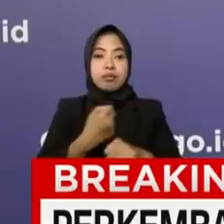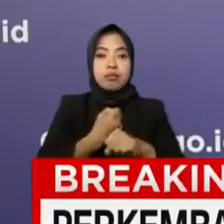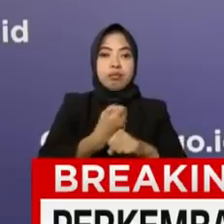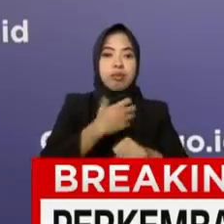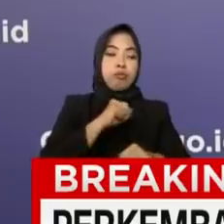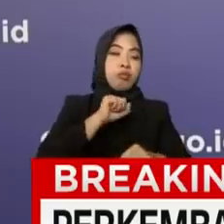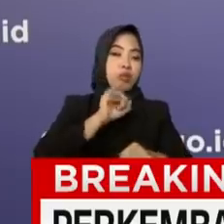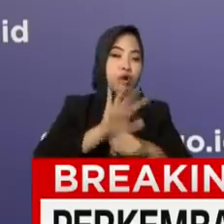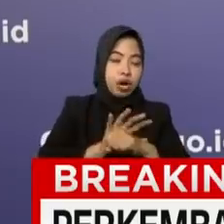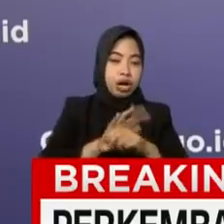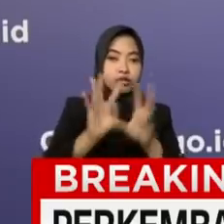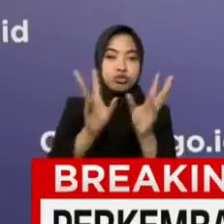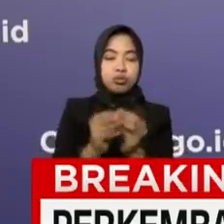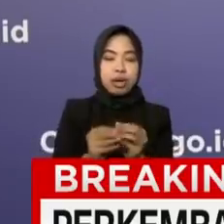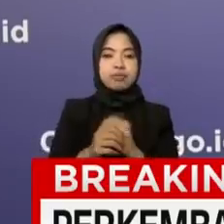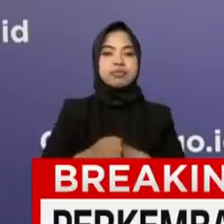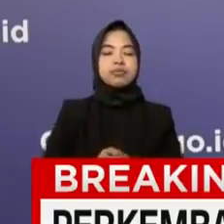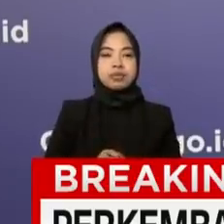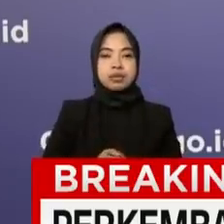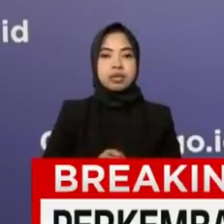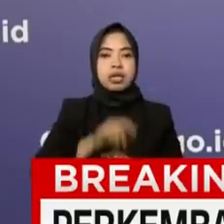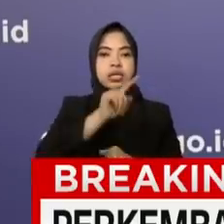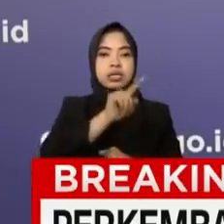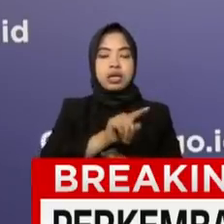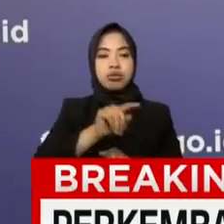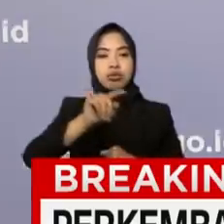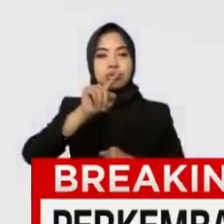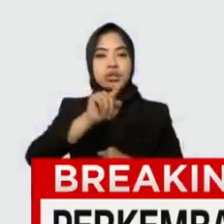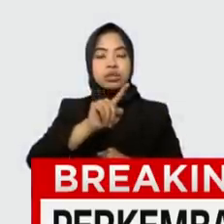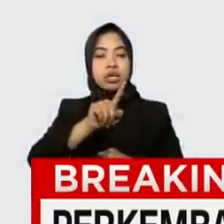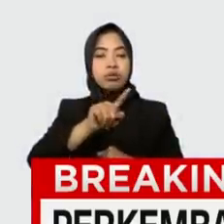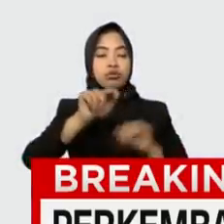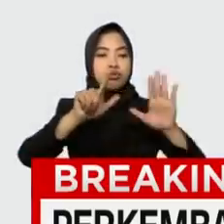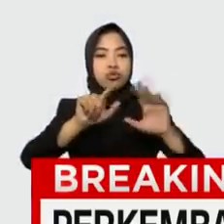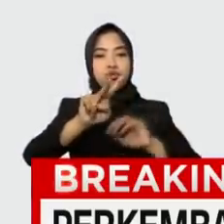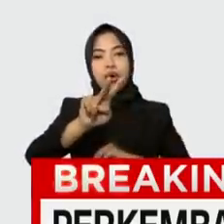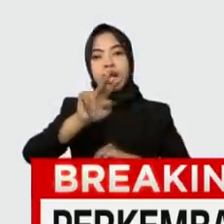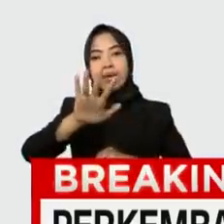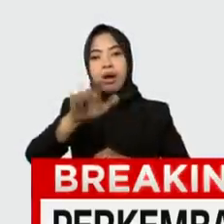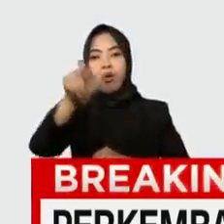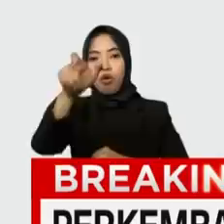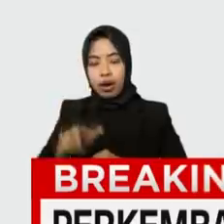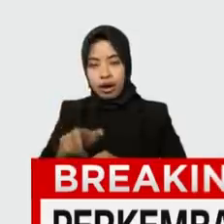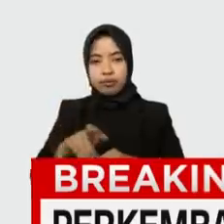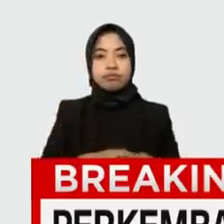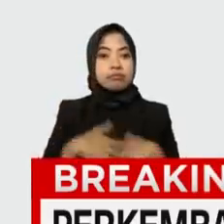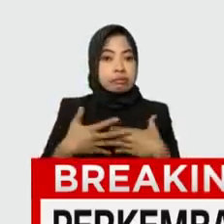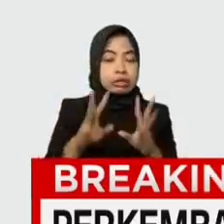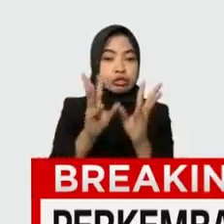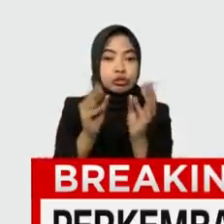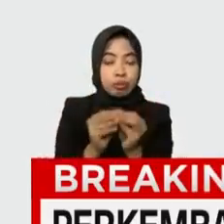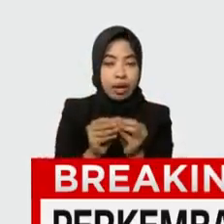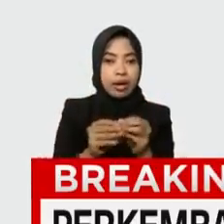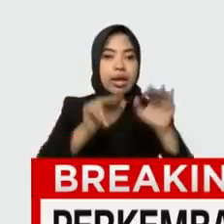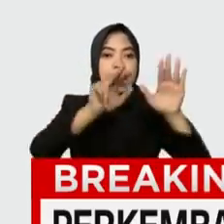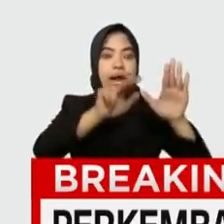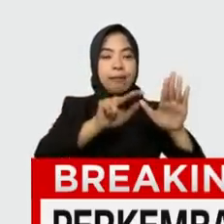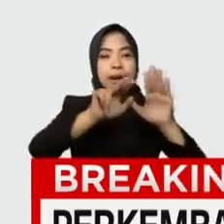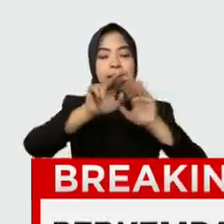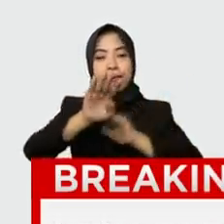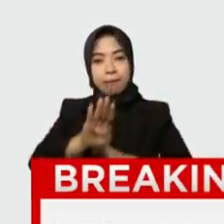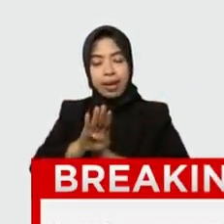positif sebanyak 1752 orang sehingga totalnya menjadi